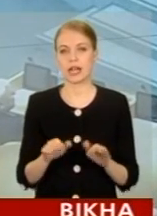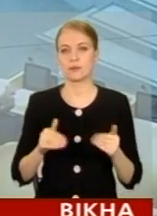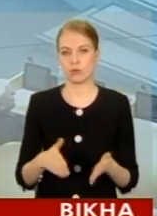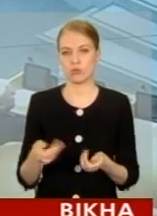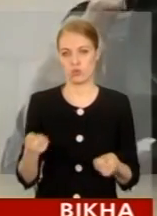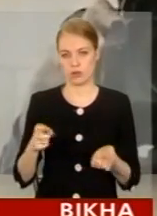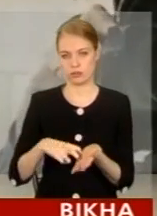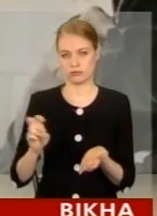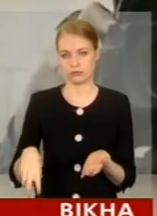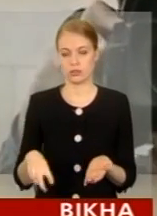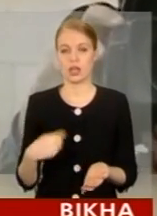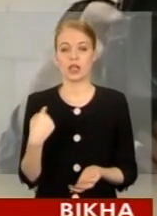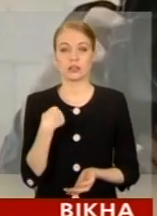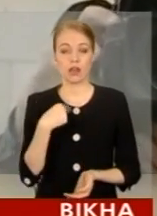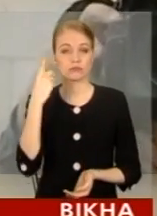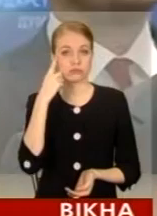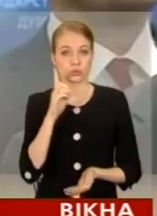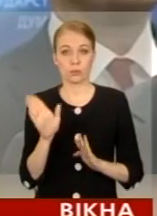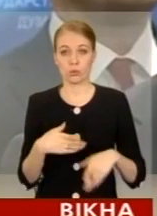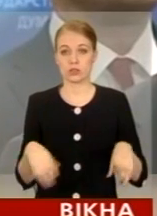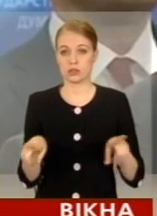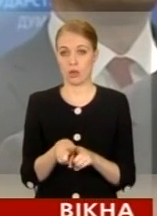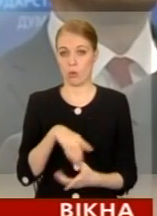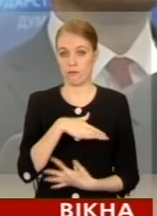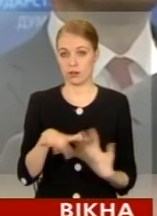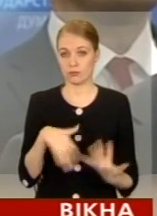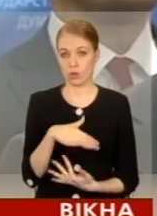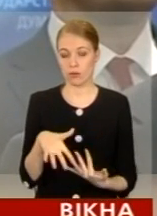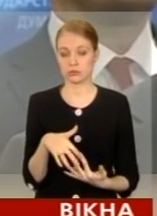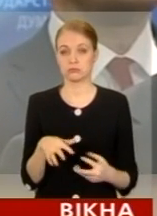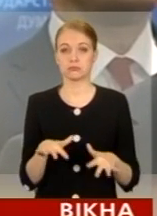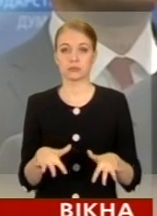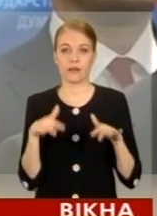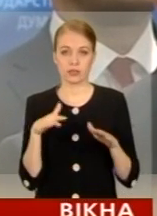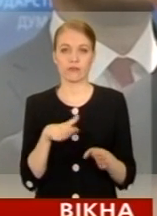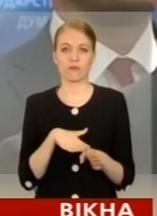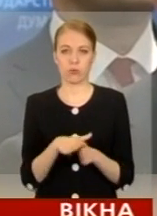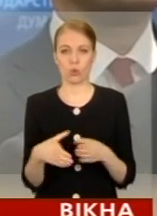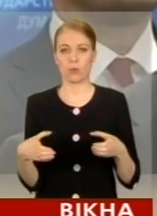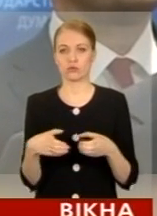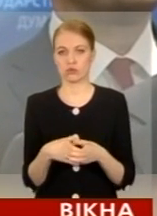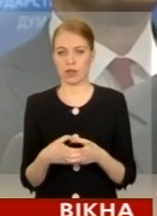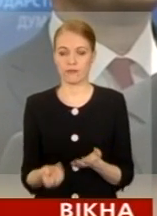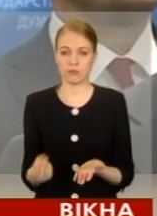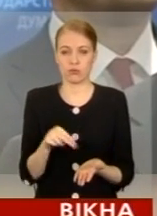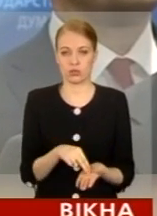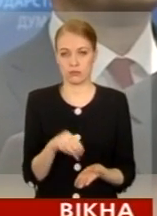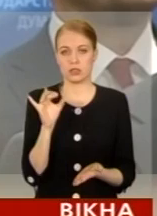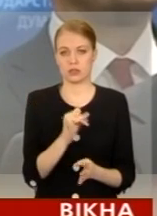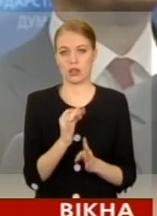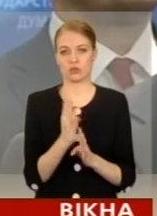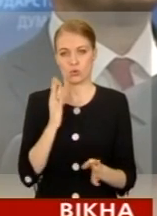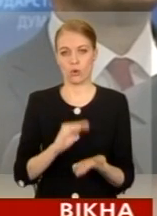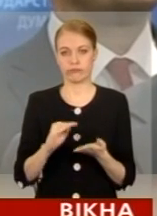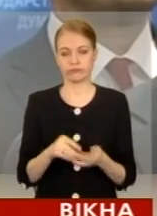у відставку. Я полагав, що після такого колапсу правительство в повному составі підніметься і строєм